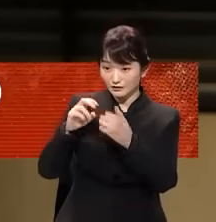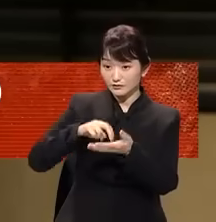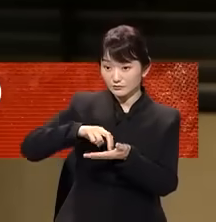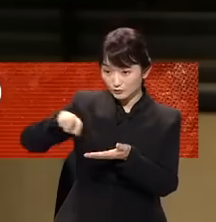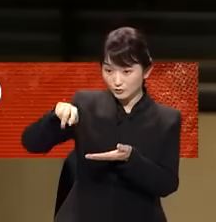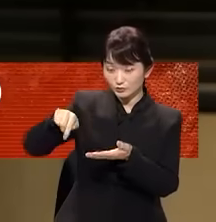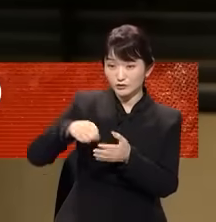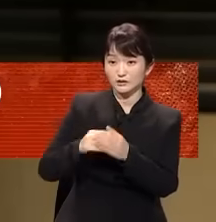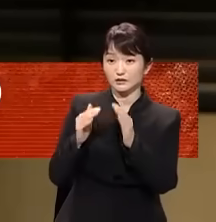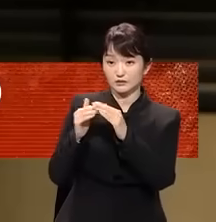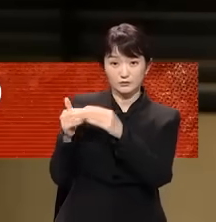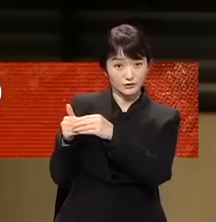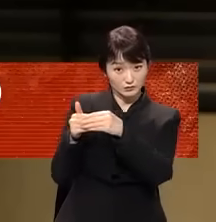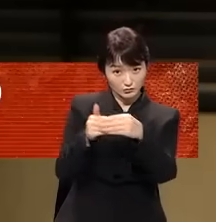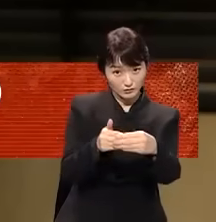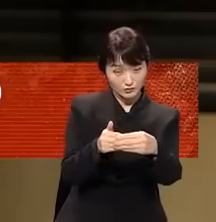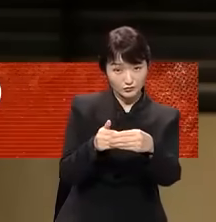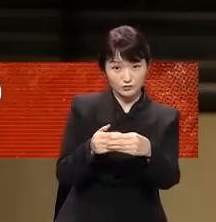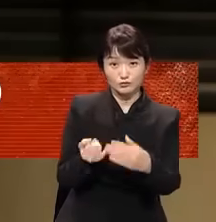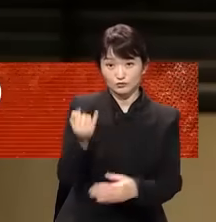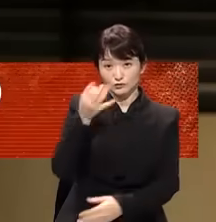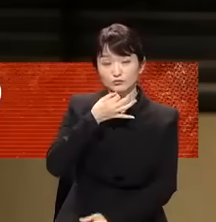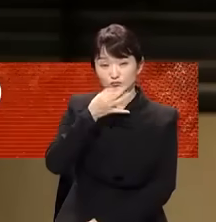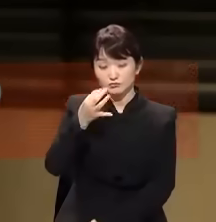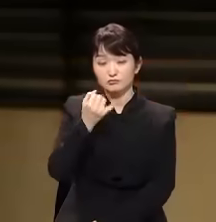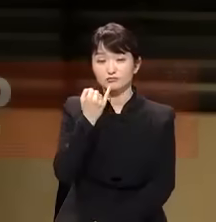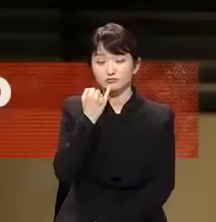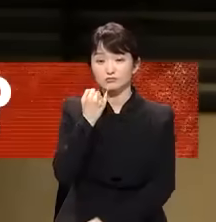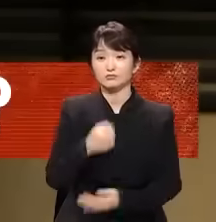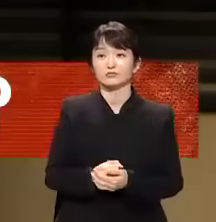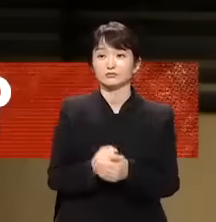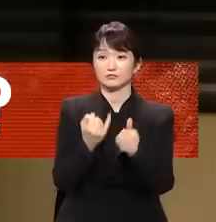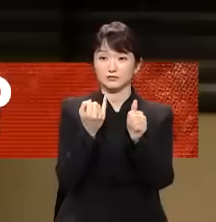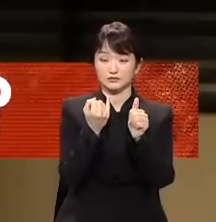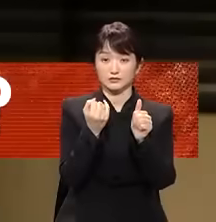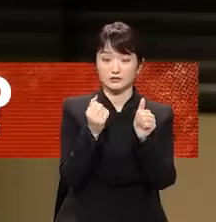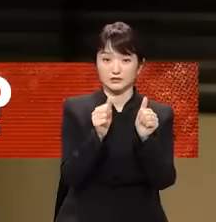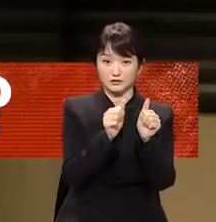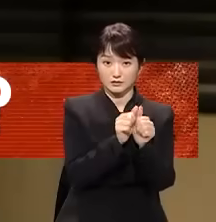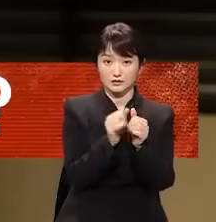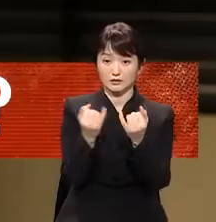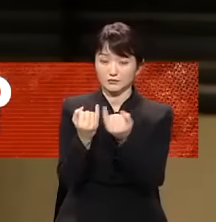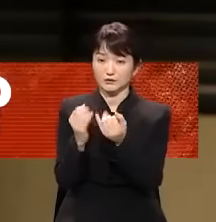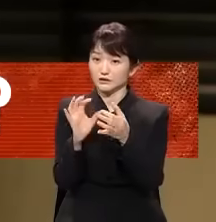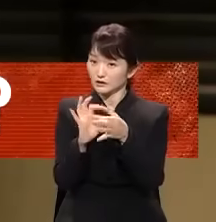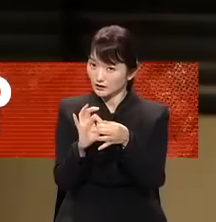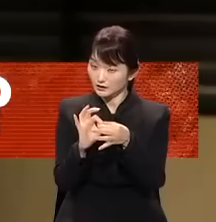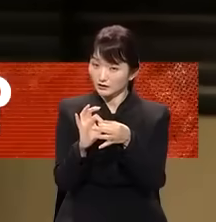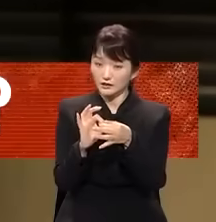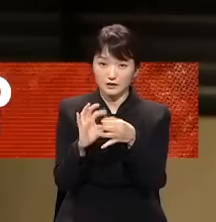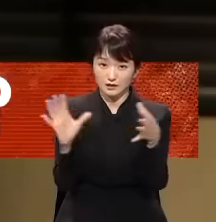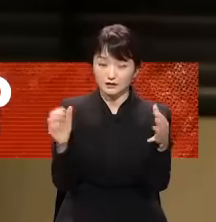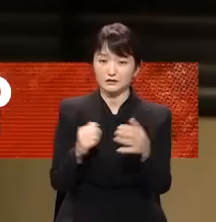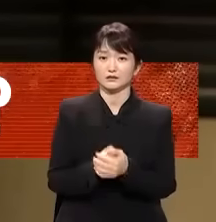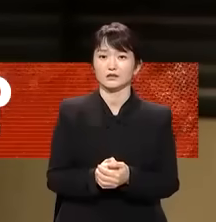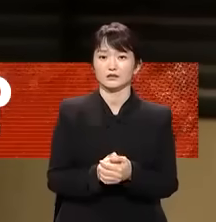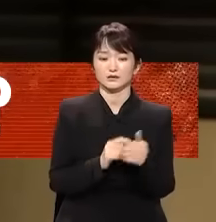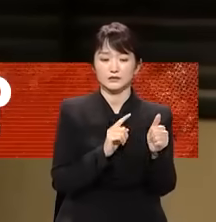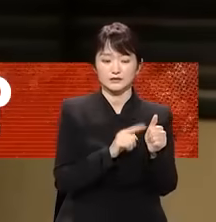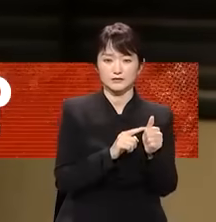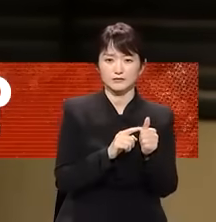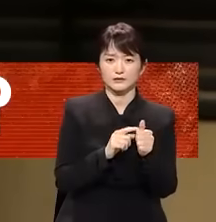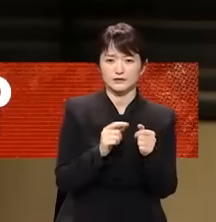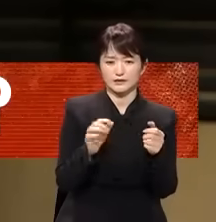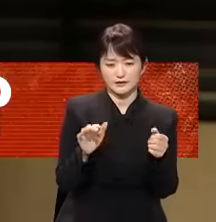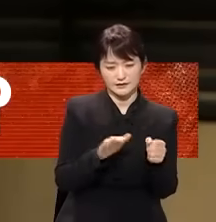거까지는 그럴 수 있다고 생각해요 그리고 이게 남녀 관계 아니어도 이렇게 다정다감한 성격이 있는 사람들 요즘에 이모티콘 할 때 하트 보의 사람들 되게